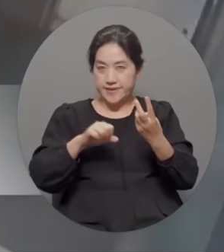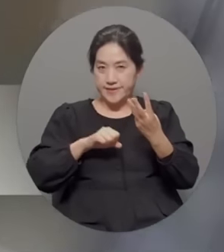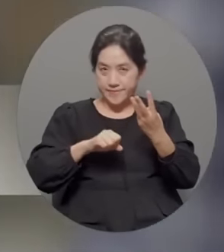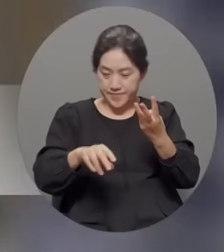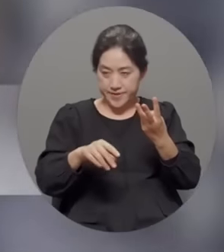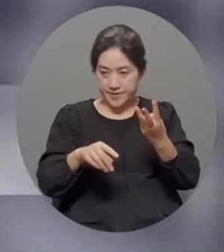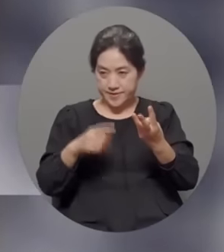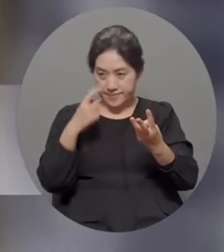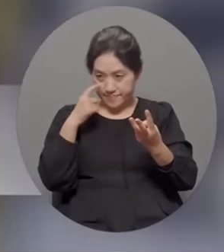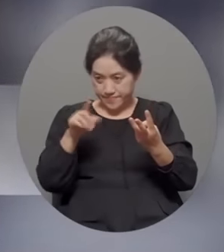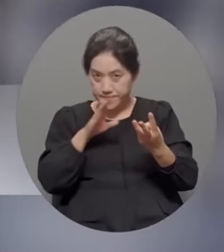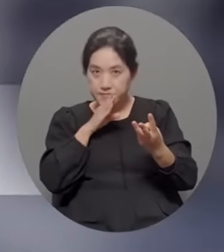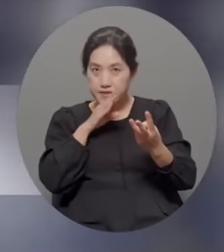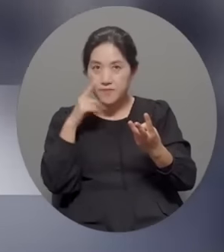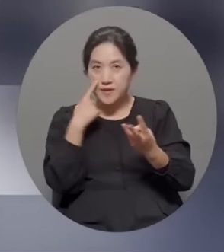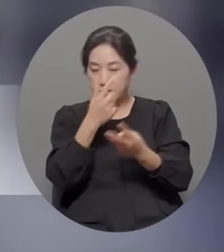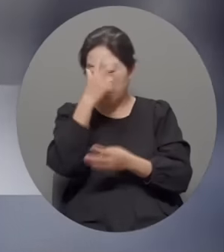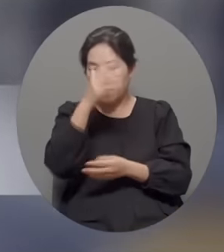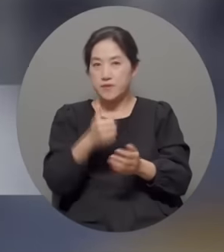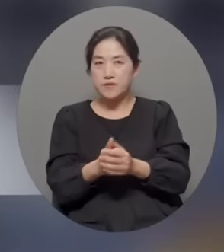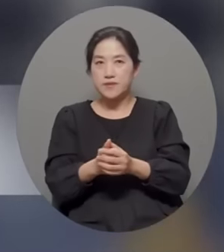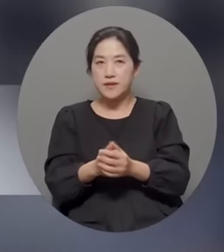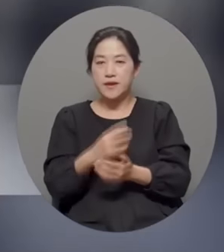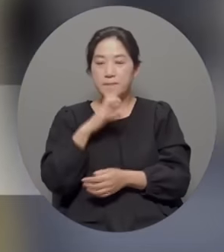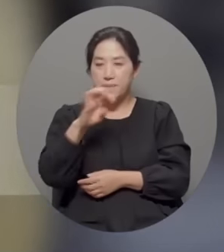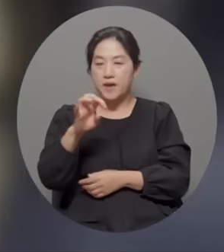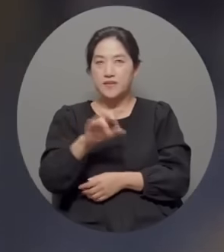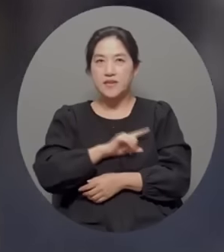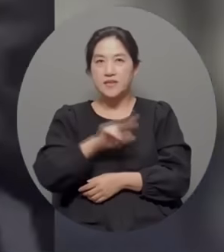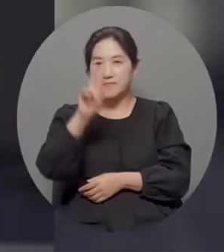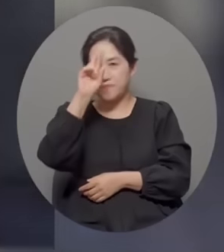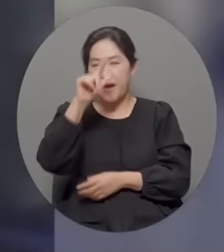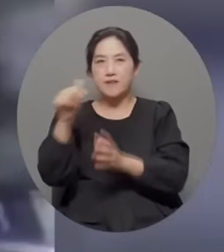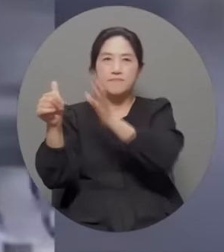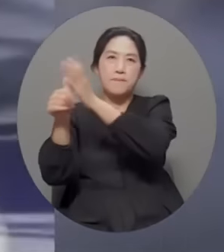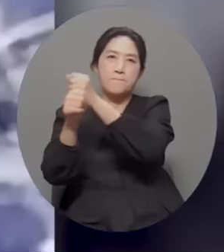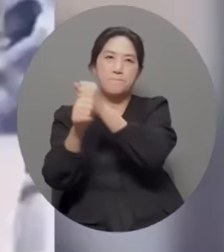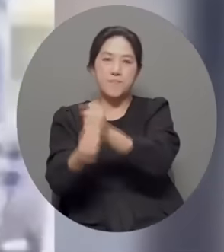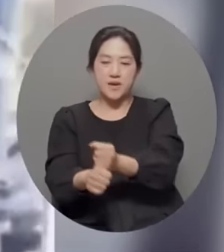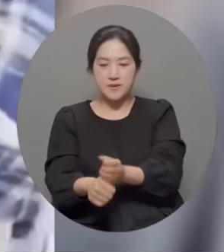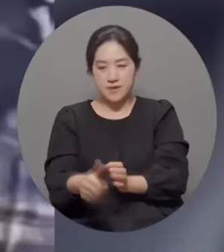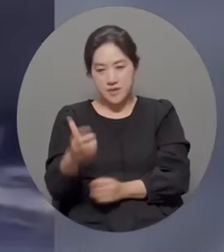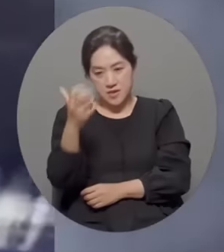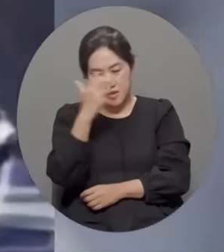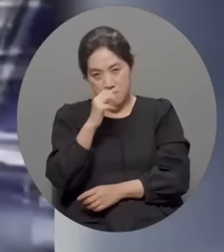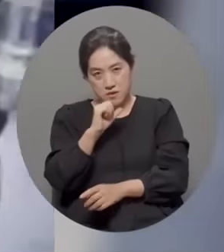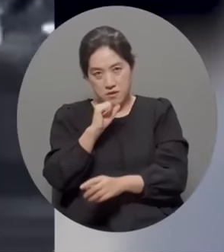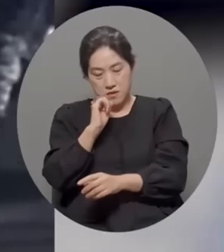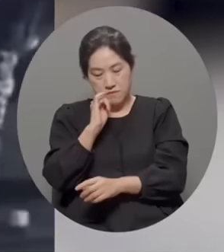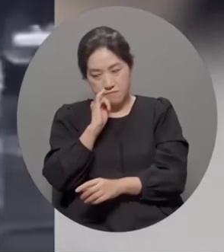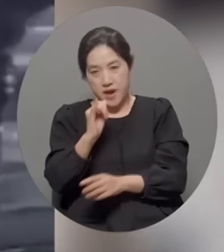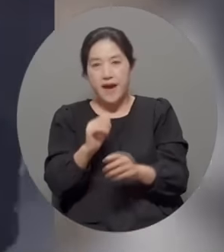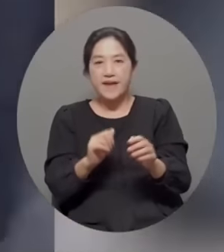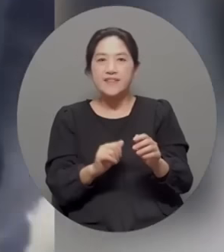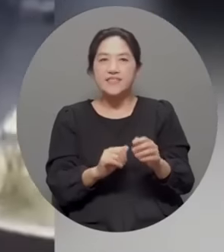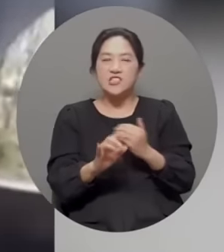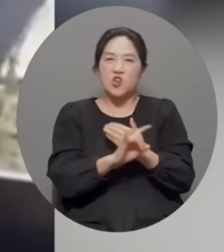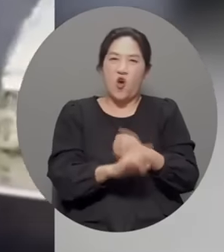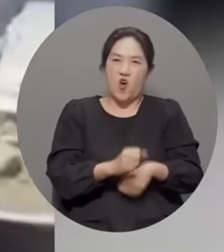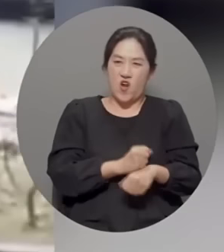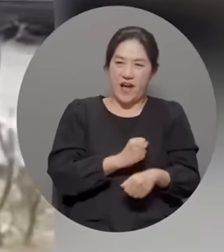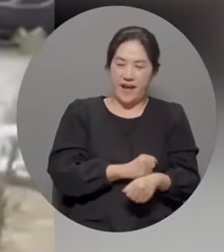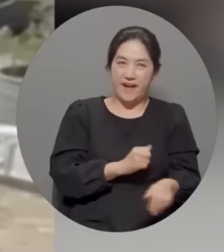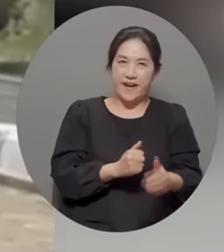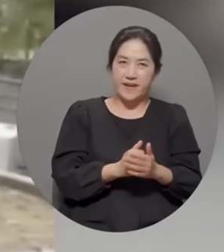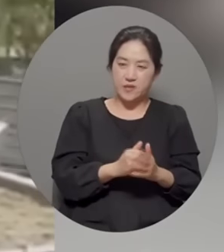경찰은 지난달 3일 40살 박모 씨를 검거했습니다. 음란물을 좋아하는 남성의 역할을 하며 소통했던